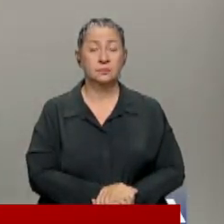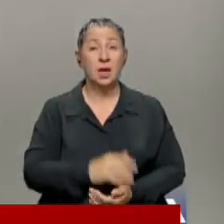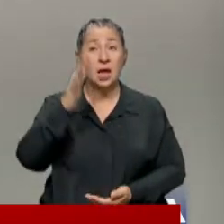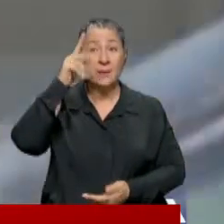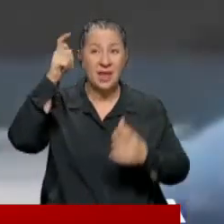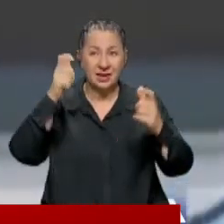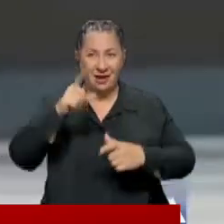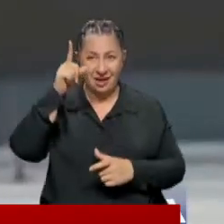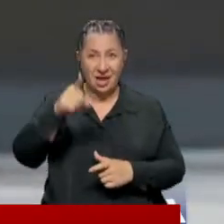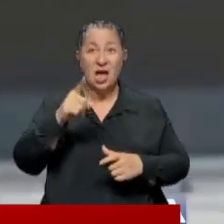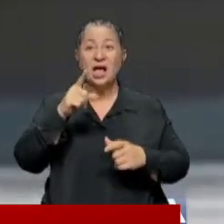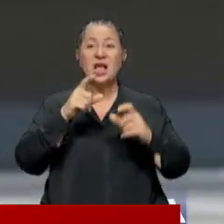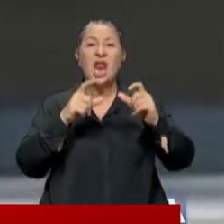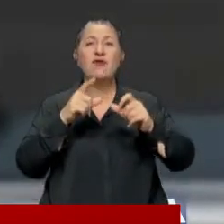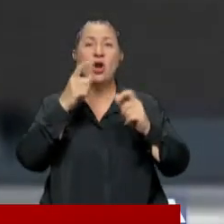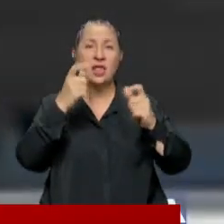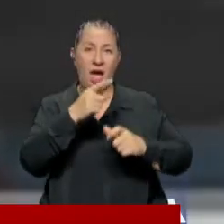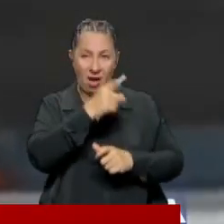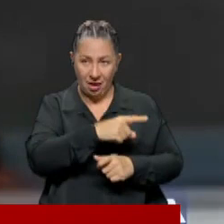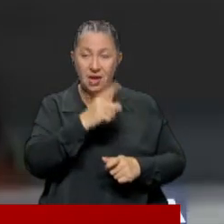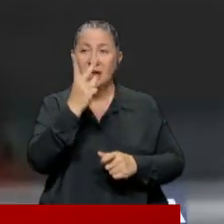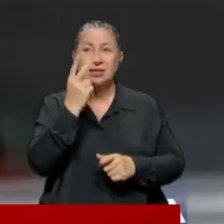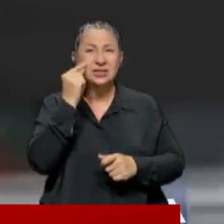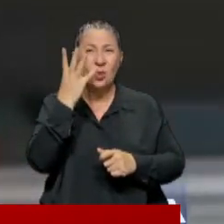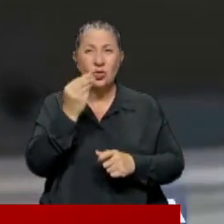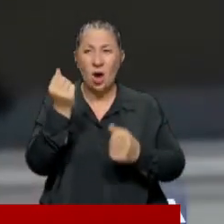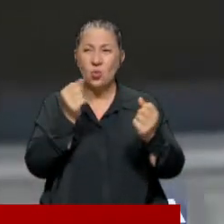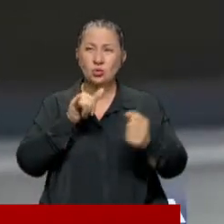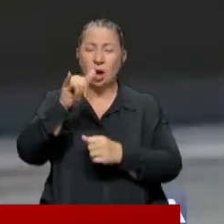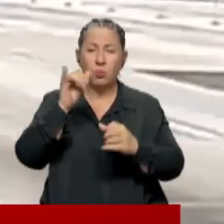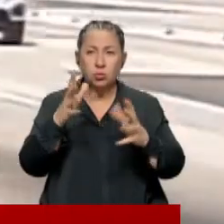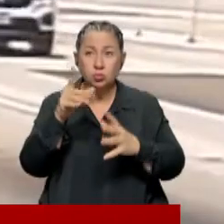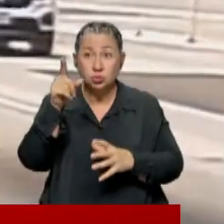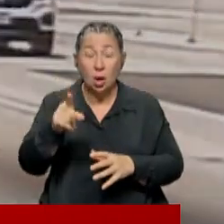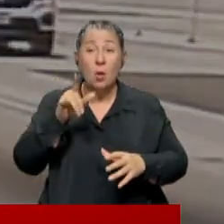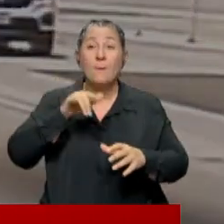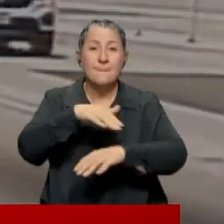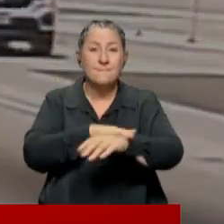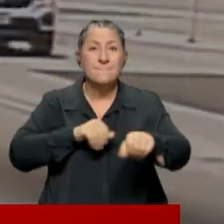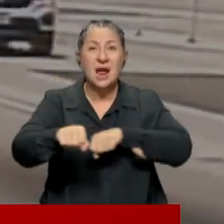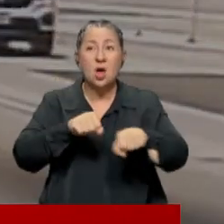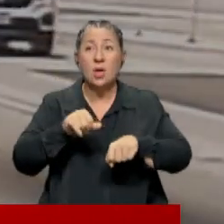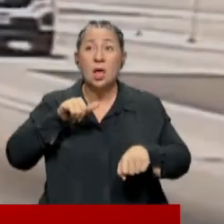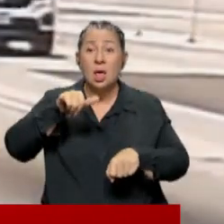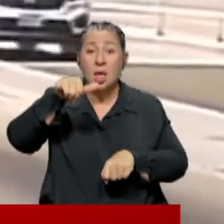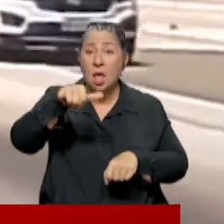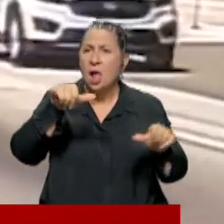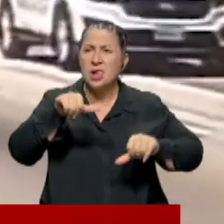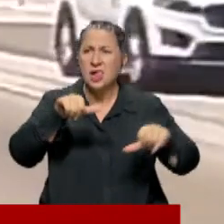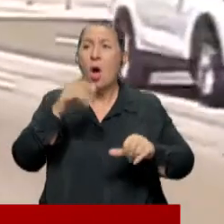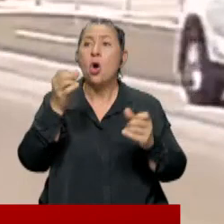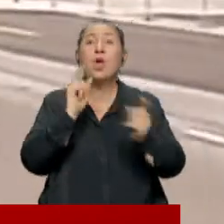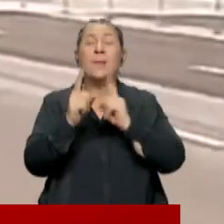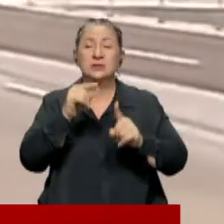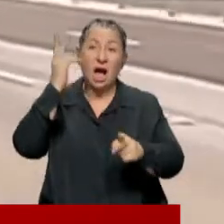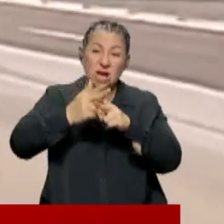Amerika Birleşik Devletleri'nin Kaliforniya eyaletinde iki kişinin bulunduğu uçak arızalandı. Pilot havaalanına ulaşamayacağını fark edince otoyola